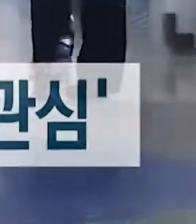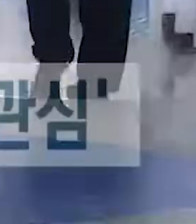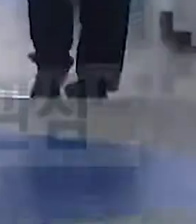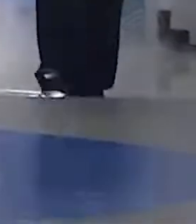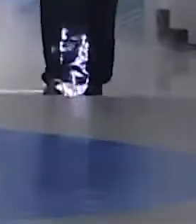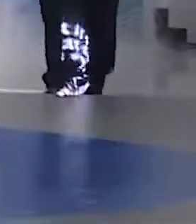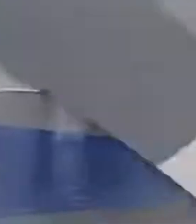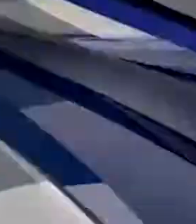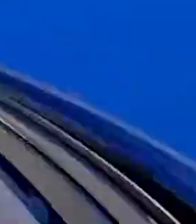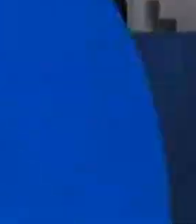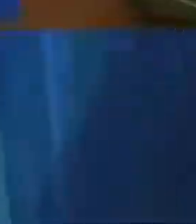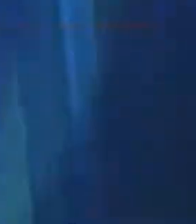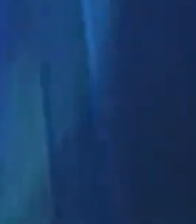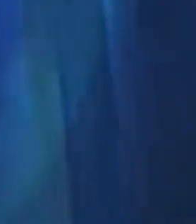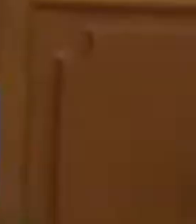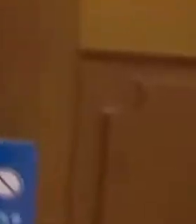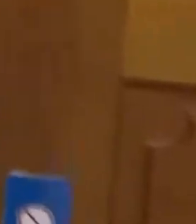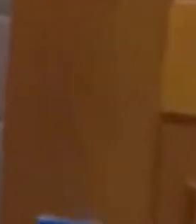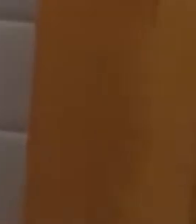예고했습니다.